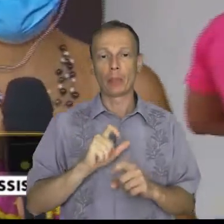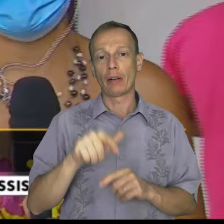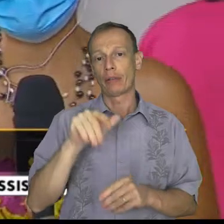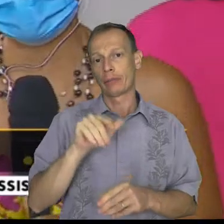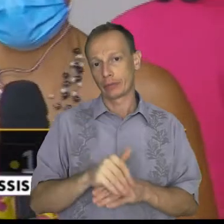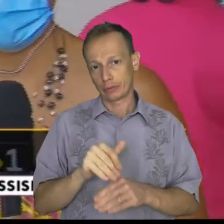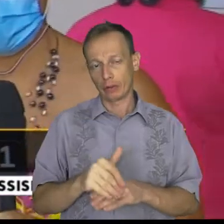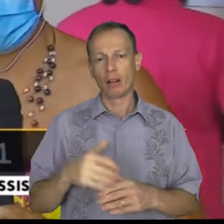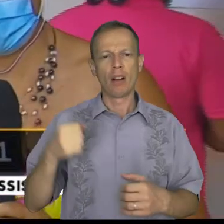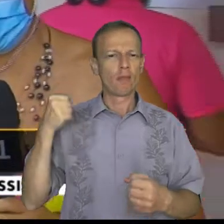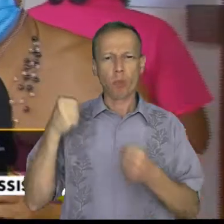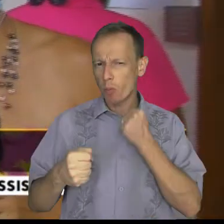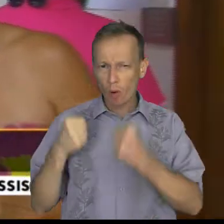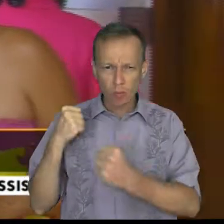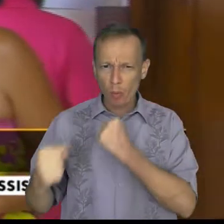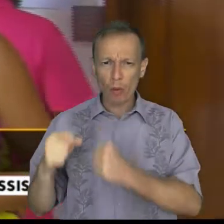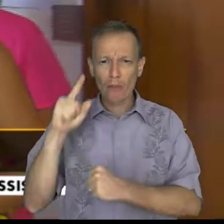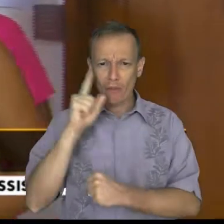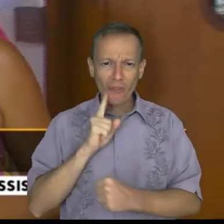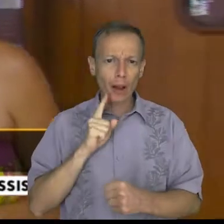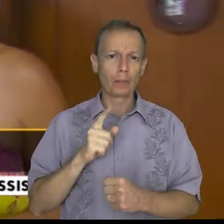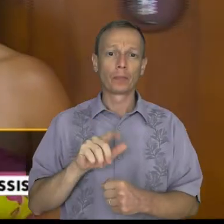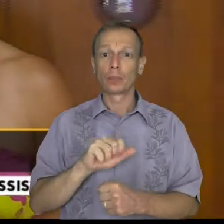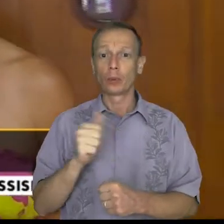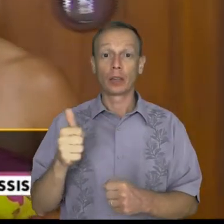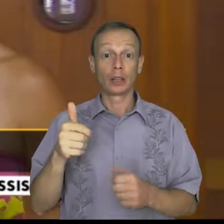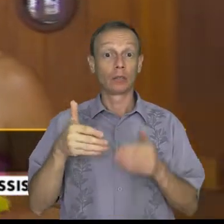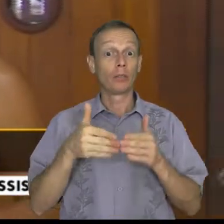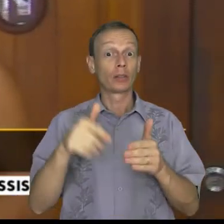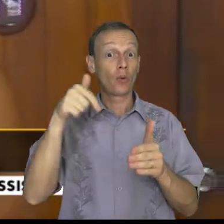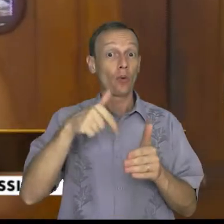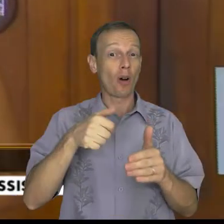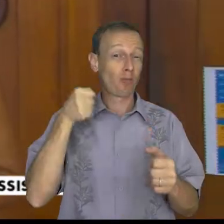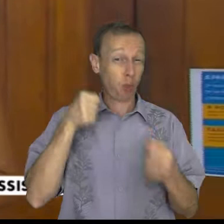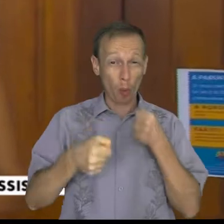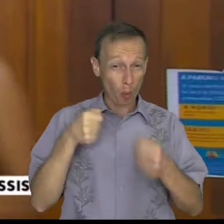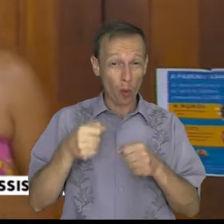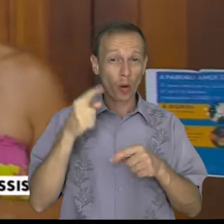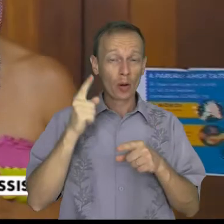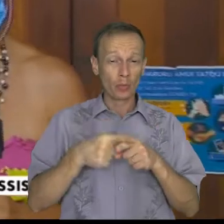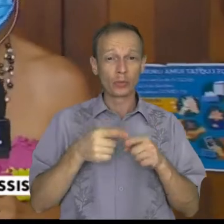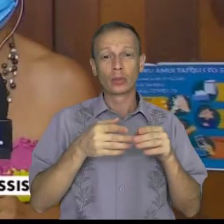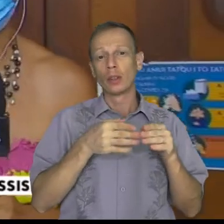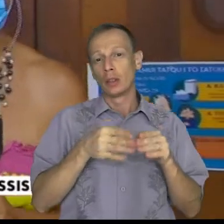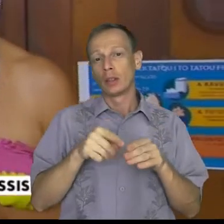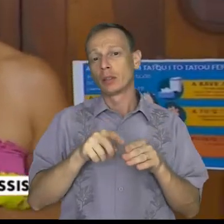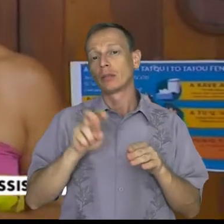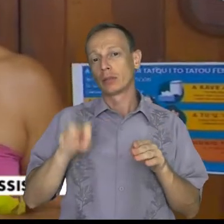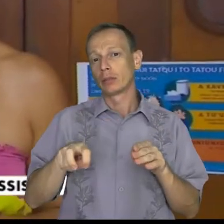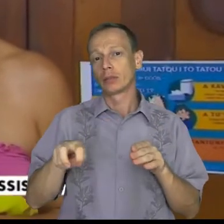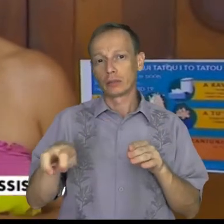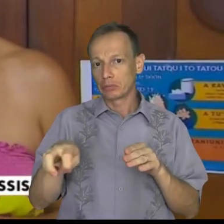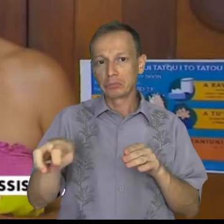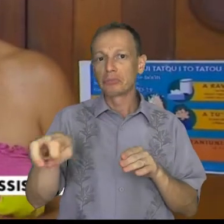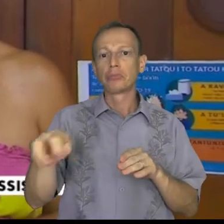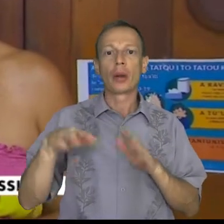en début d'après-midi, Ameta débutera une série de violences sur sa femme. Des coups de poing pleuvrant d'abord à bord du catamaran,